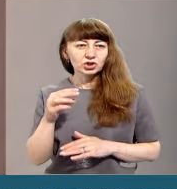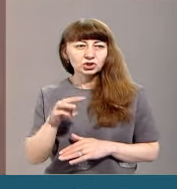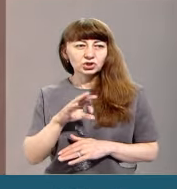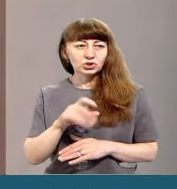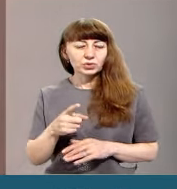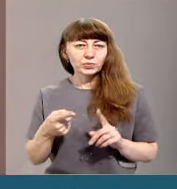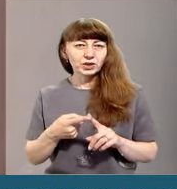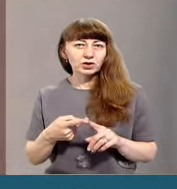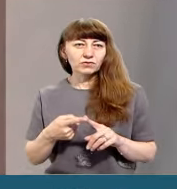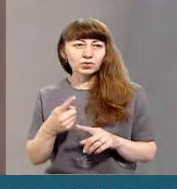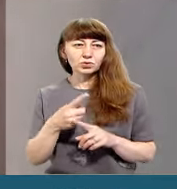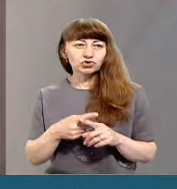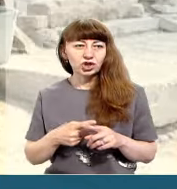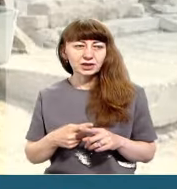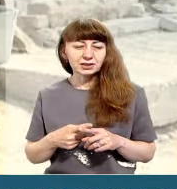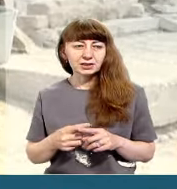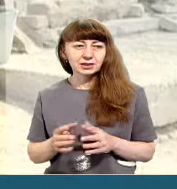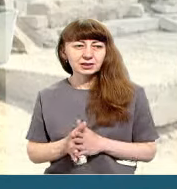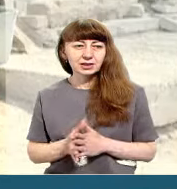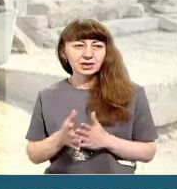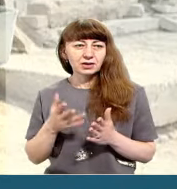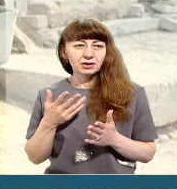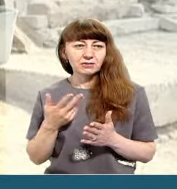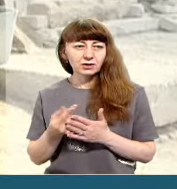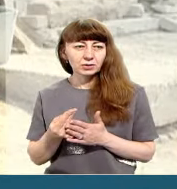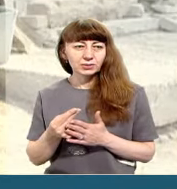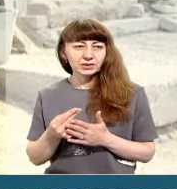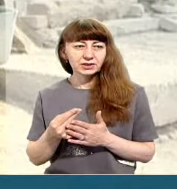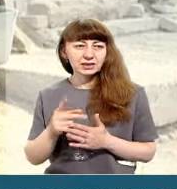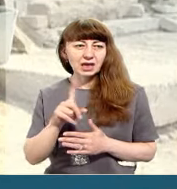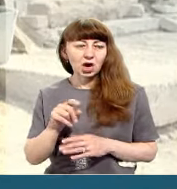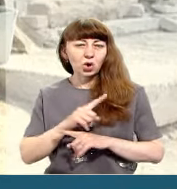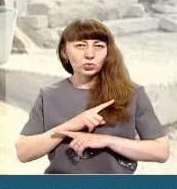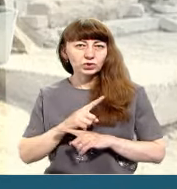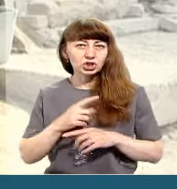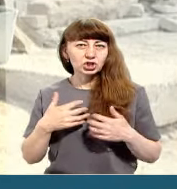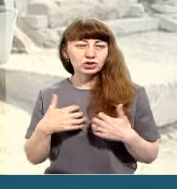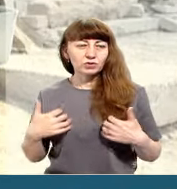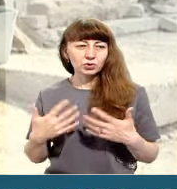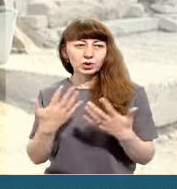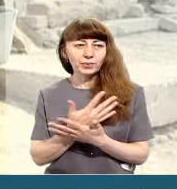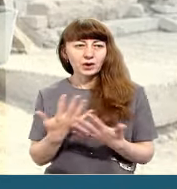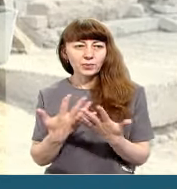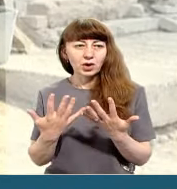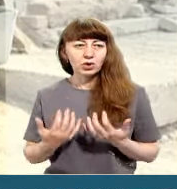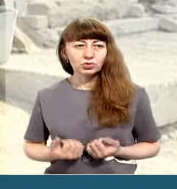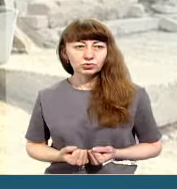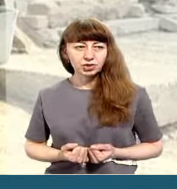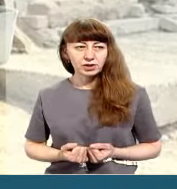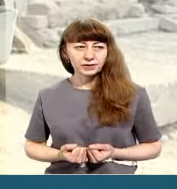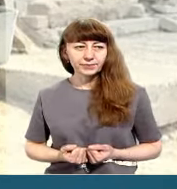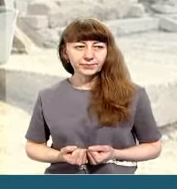тенге. Первую партию выплата за падеж скота мы получили. Далее, то, что